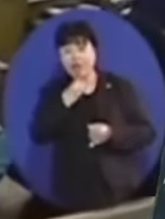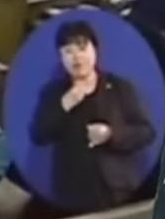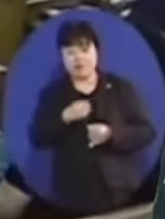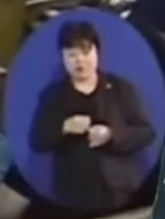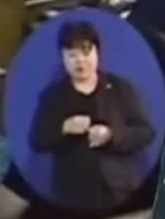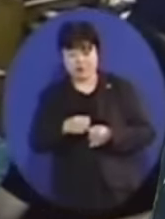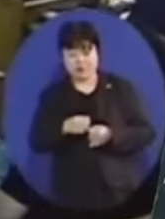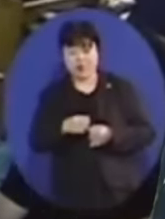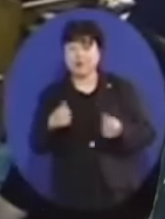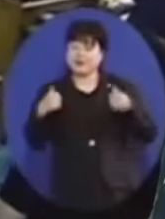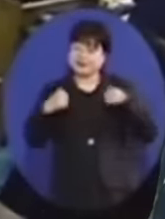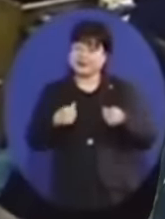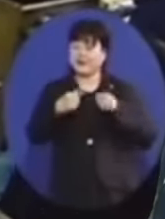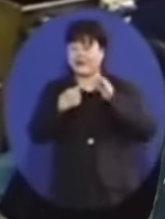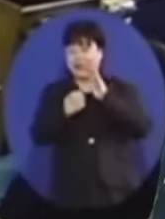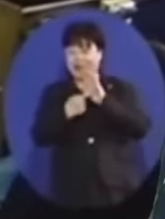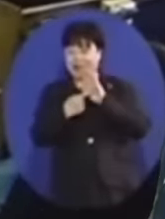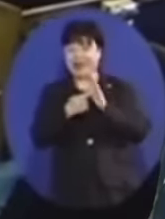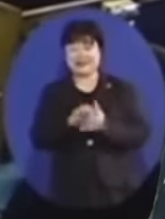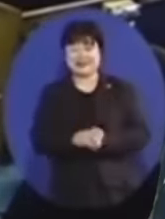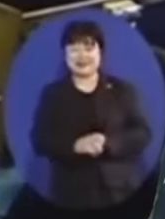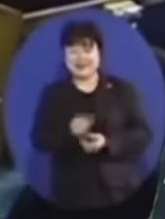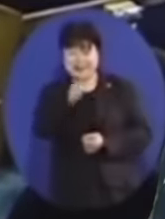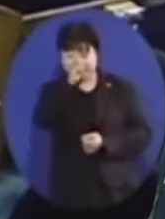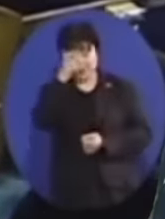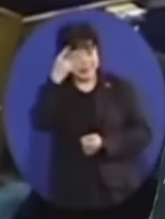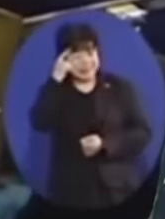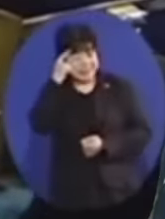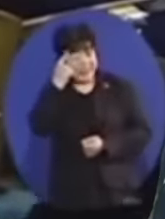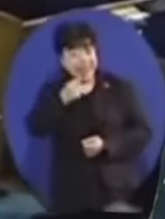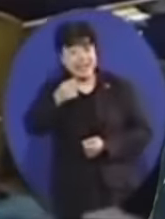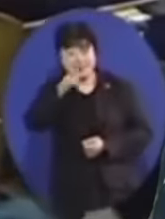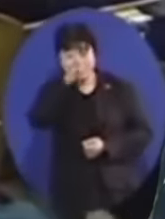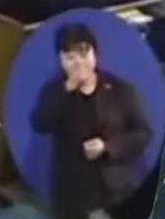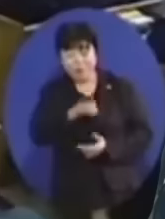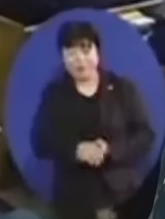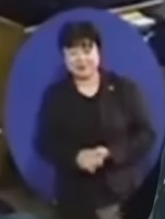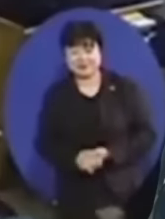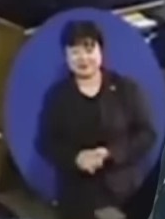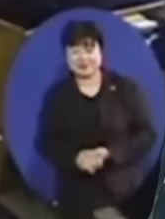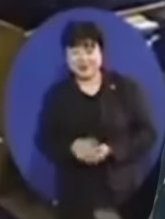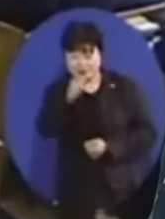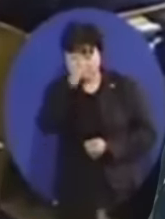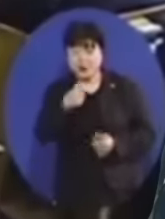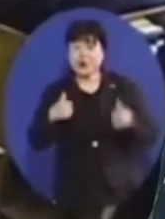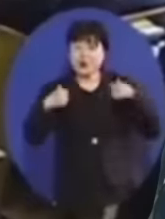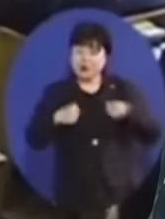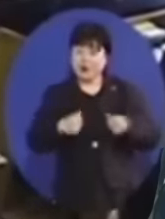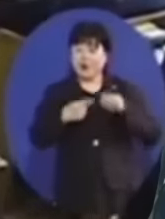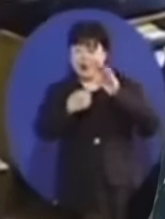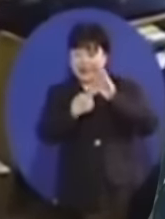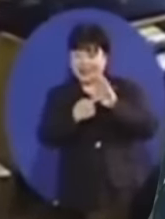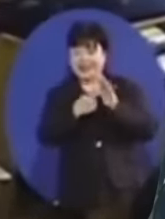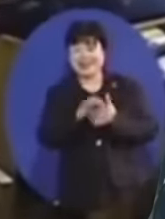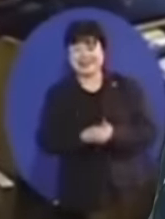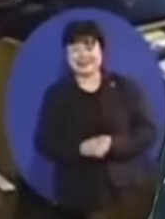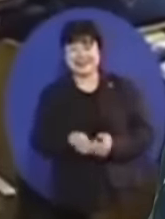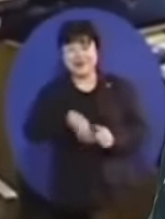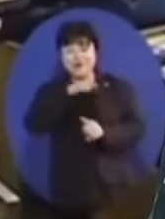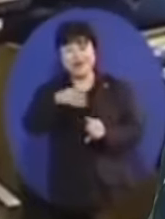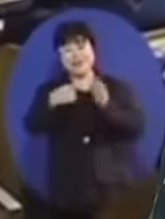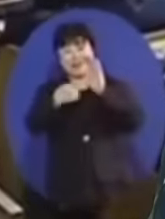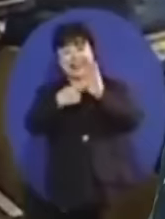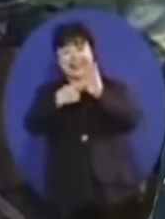현실로 옷을 입고 나타납니다. 좋은 생각을 갖고 있으면 그것이 좋은 옷을 입고 나타나요. 내 환경에